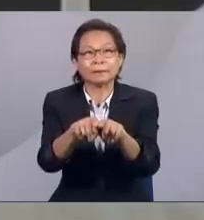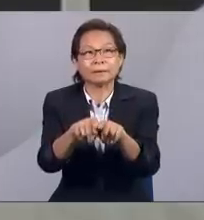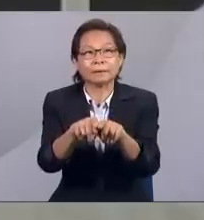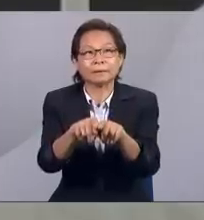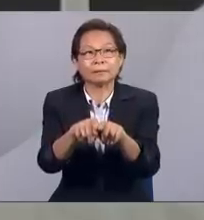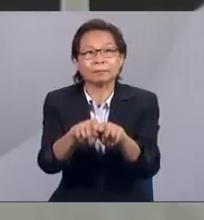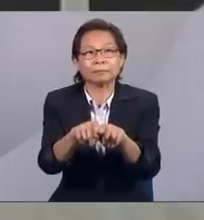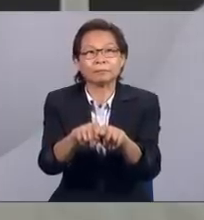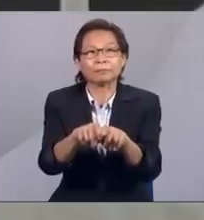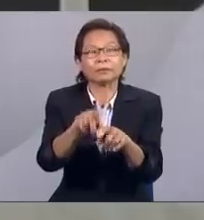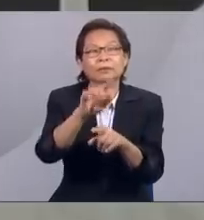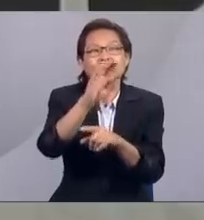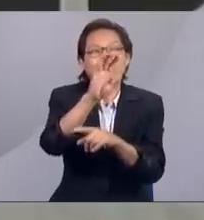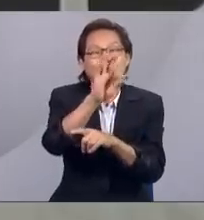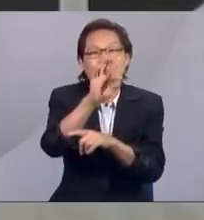bersamaan dengan